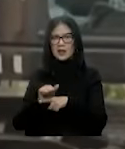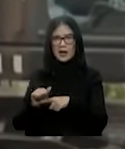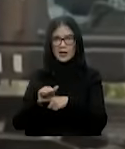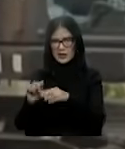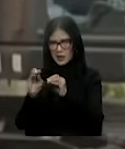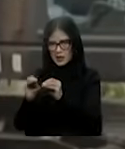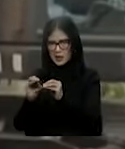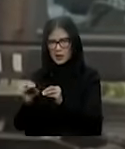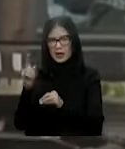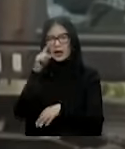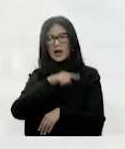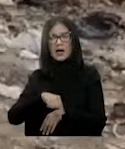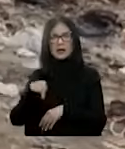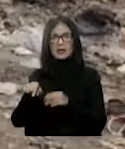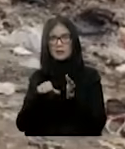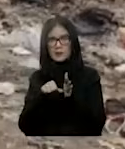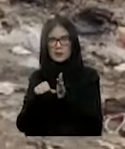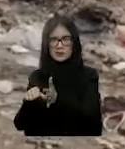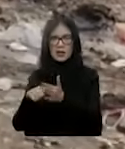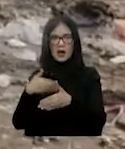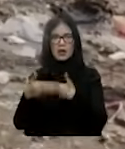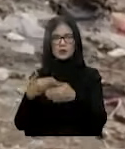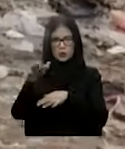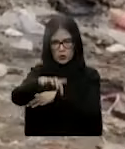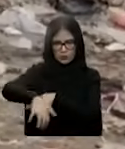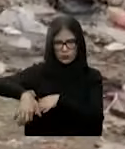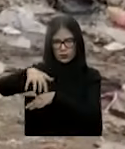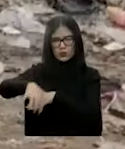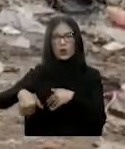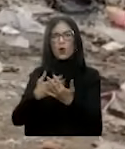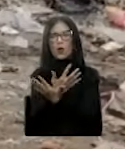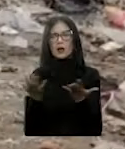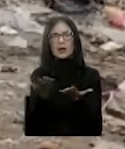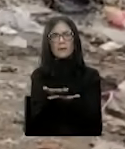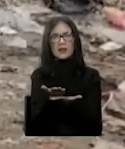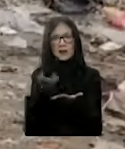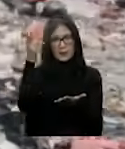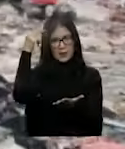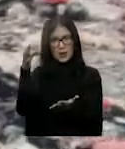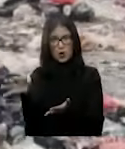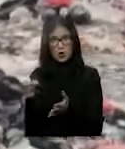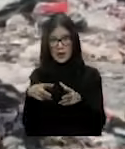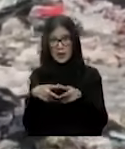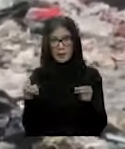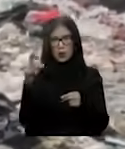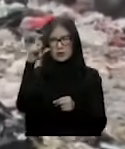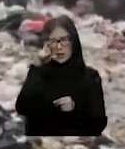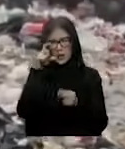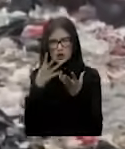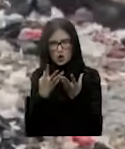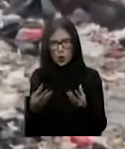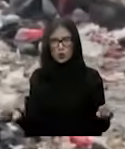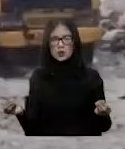pihak penyedianya, setelah itu baru nanti akan kita... Warga mendesak Pemkot Depok segera mengatasi darurat sampah yang makin mengkhawatirkan.